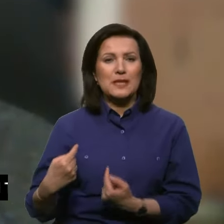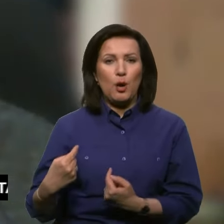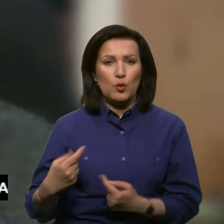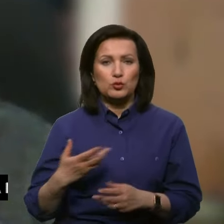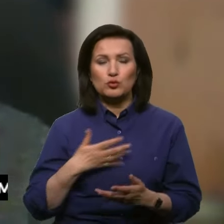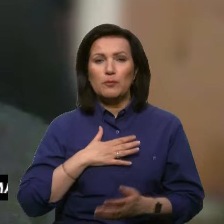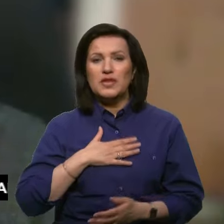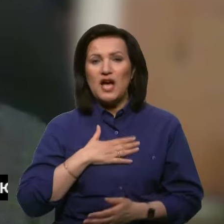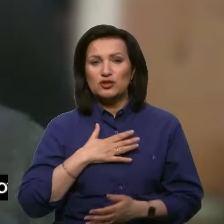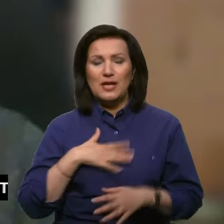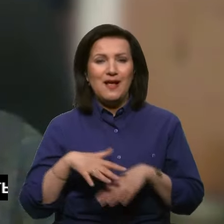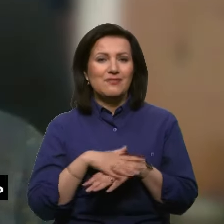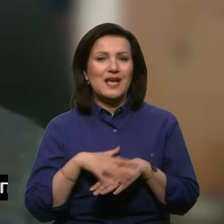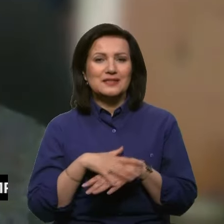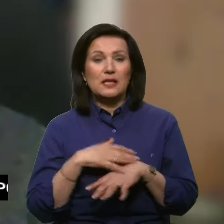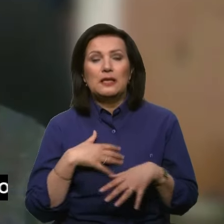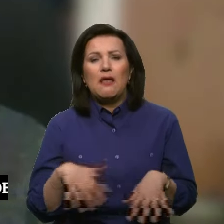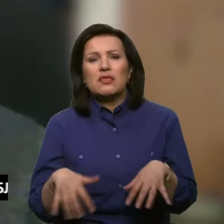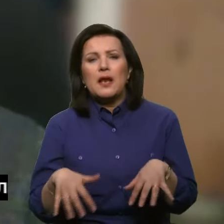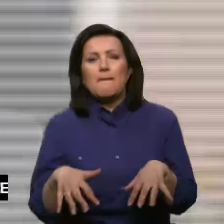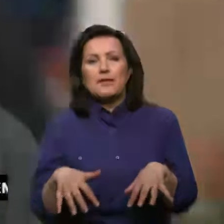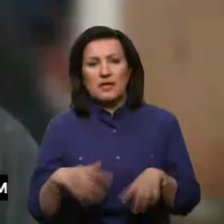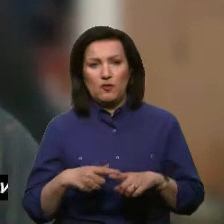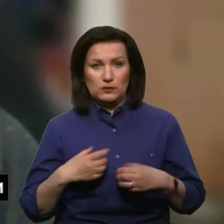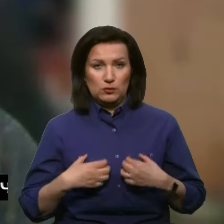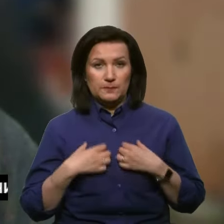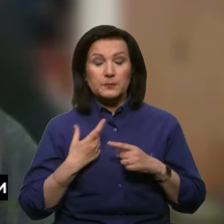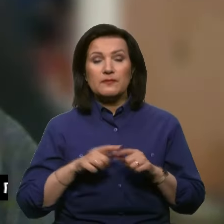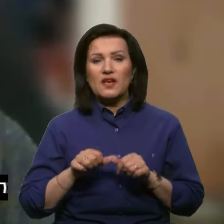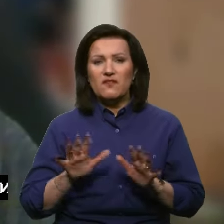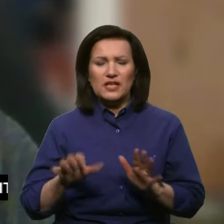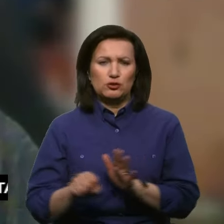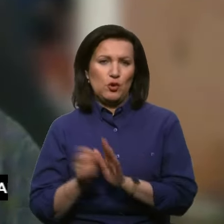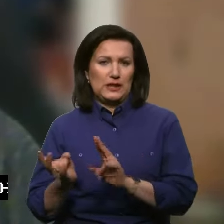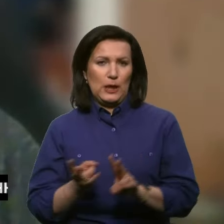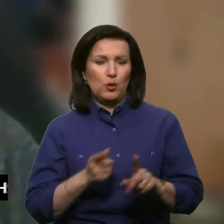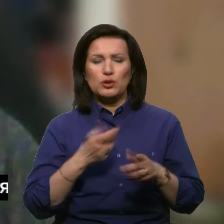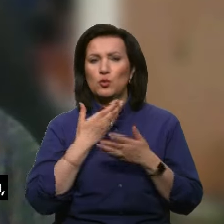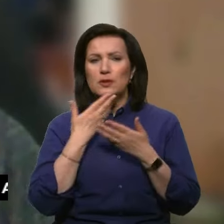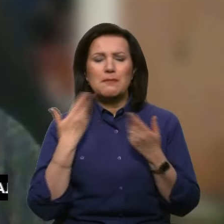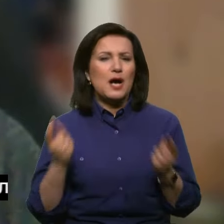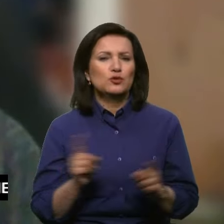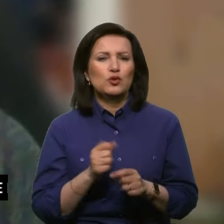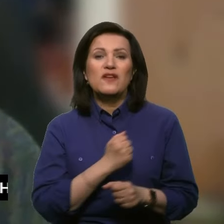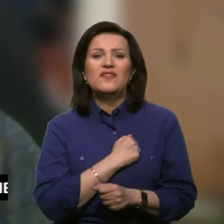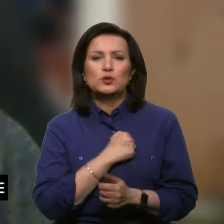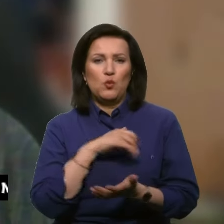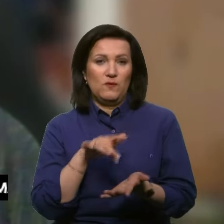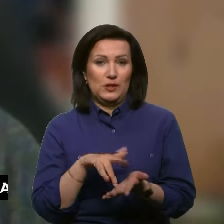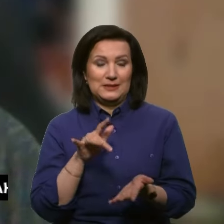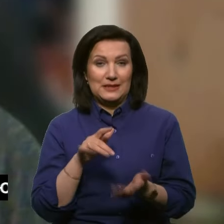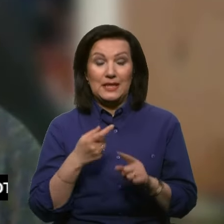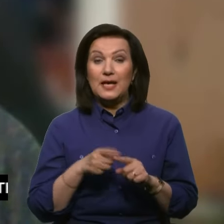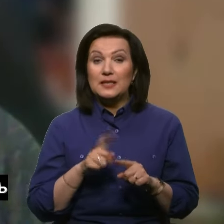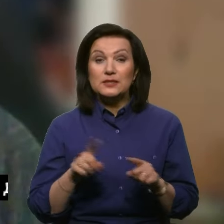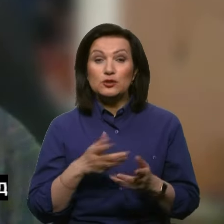і щоб наше населення тремтіло від цього жаху. Це виключно терор, тут нема жодної військової цілі.